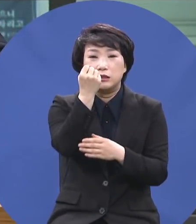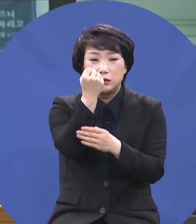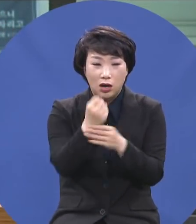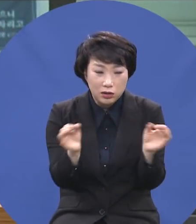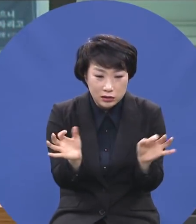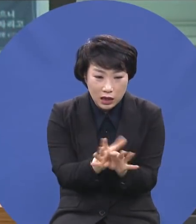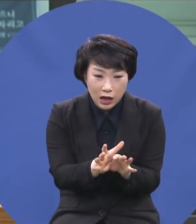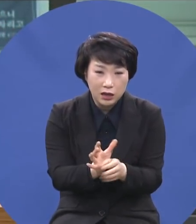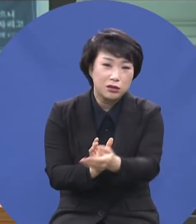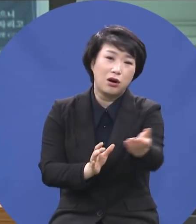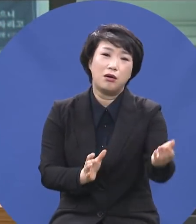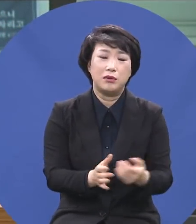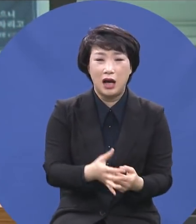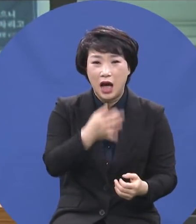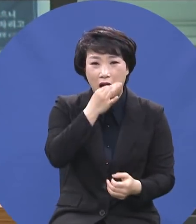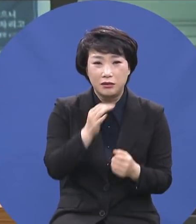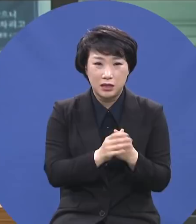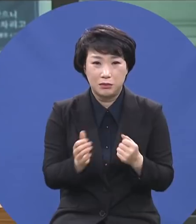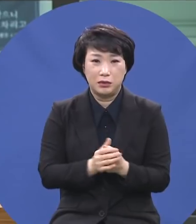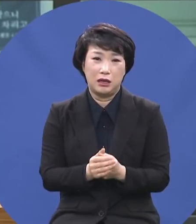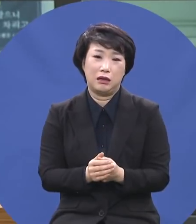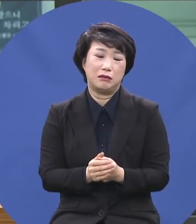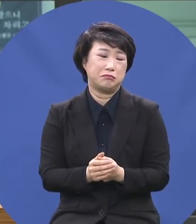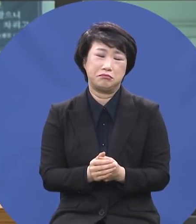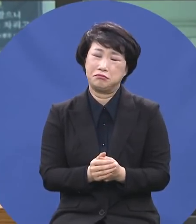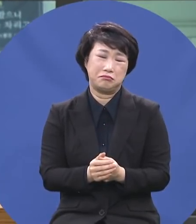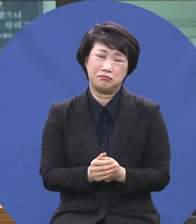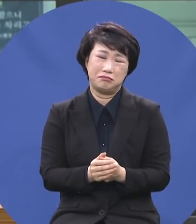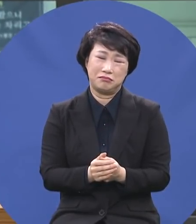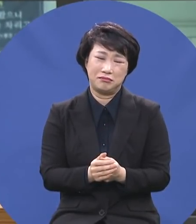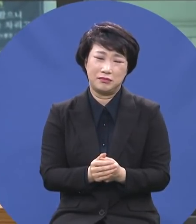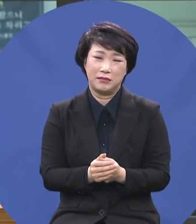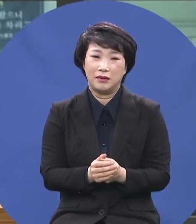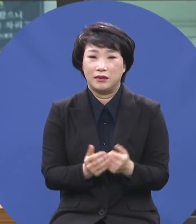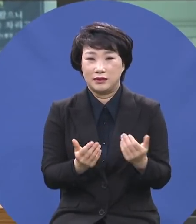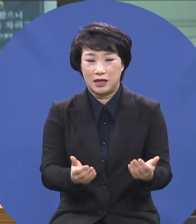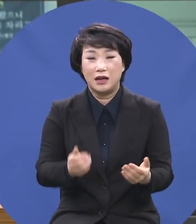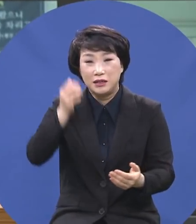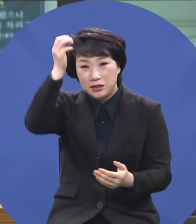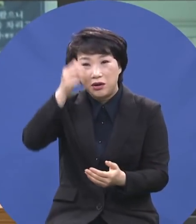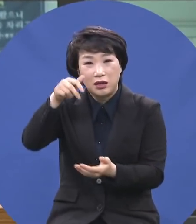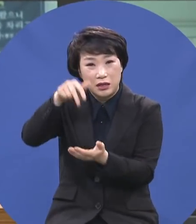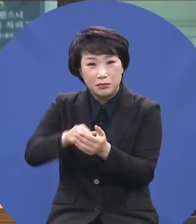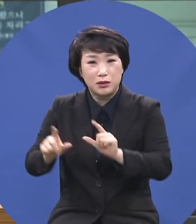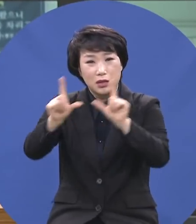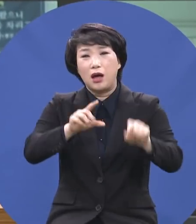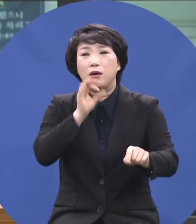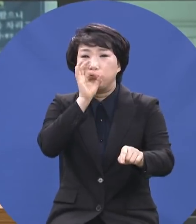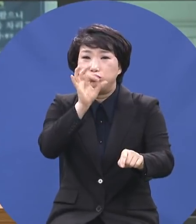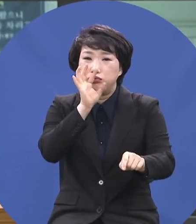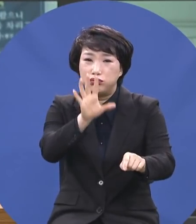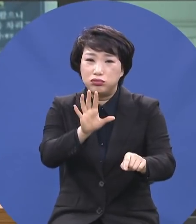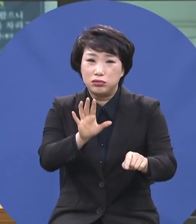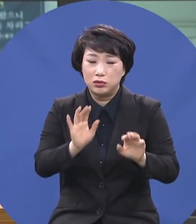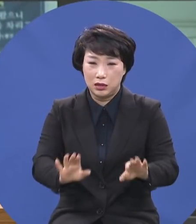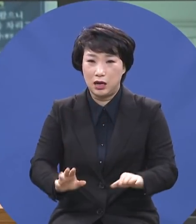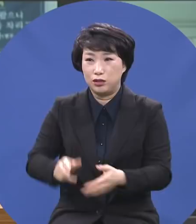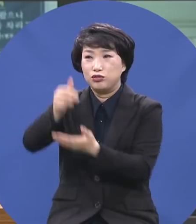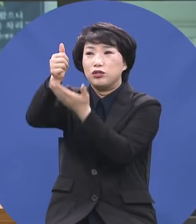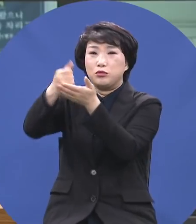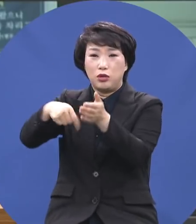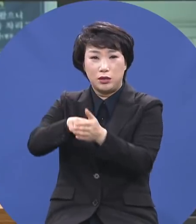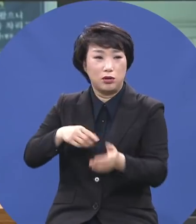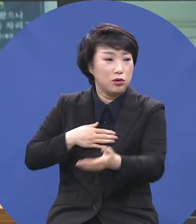빠질 여러분들이 욕심 때문에 절대로 영적으로 살 수가 없어. 주를